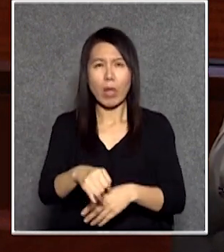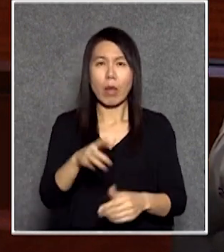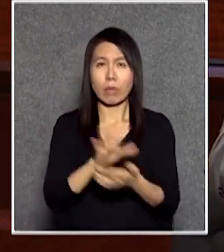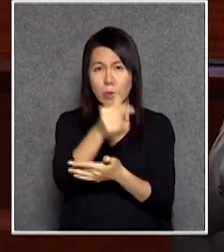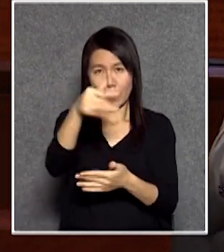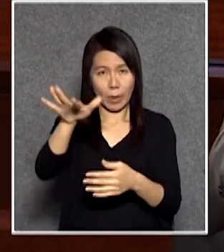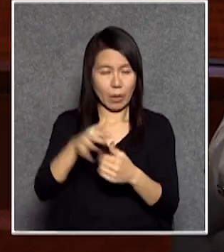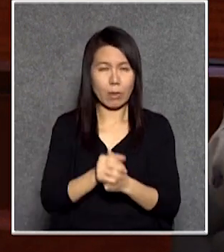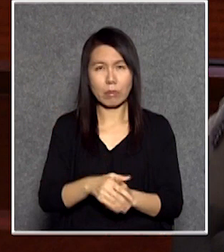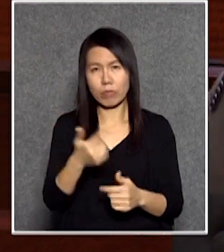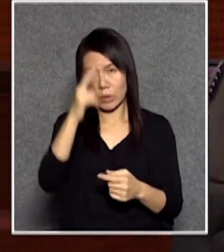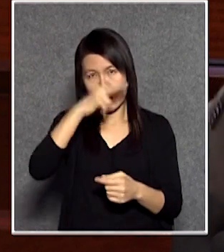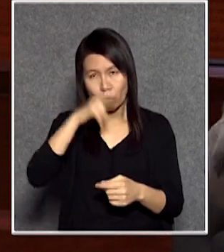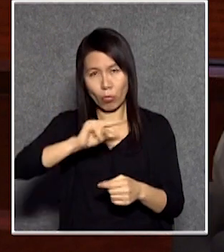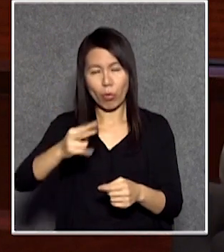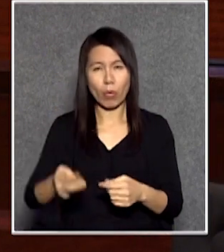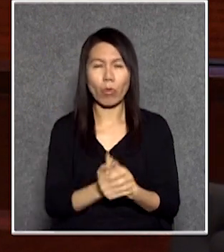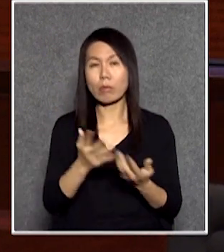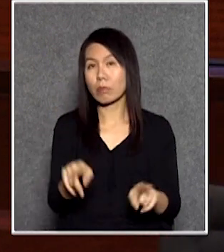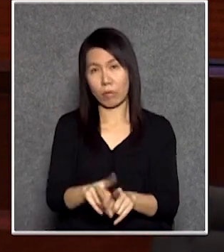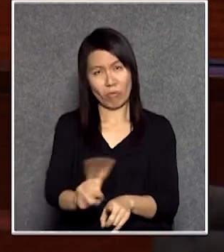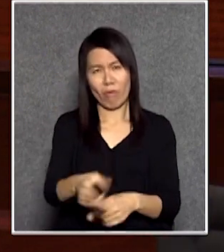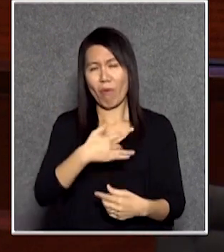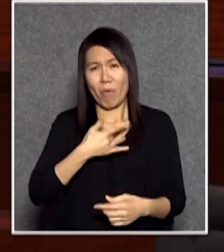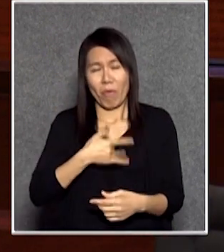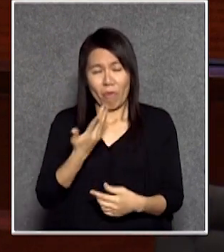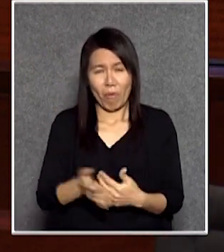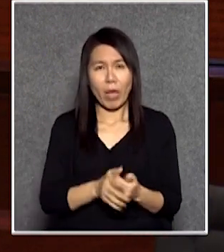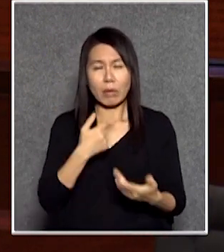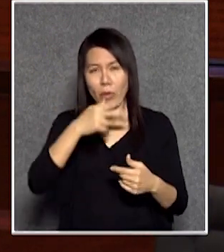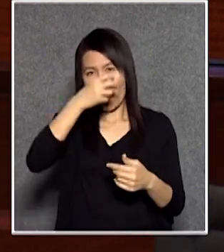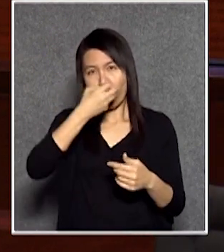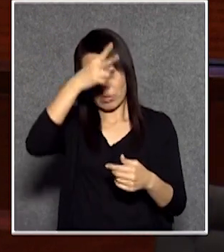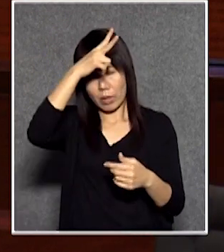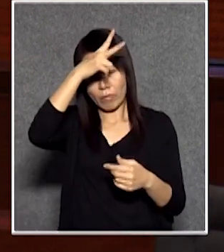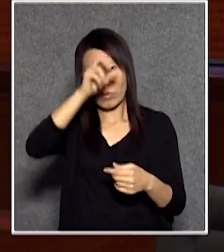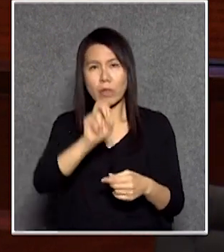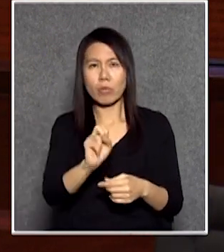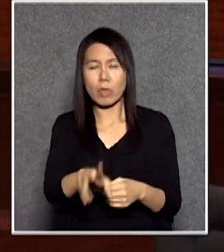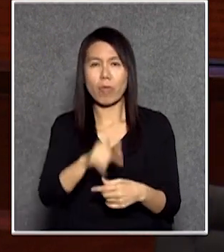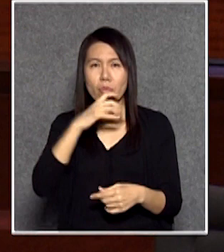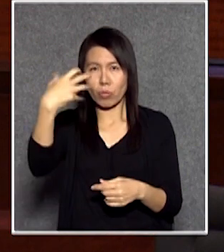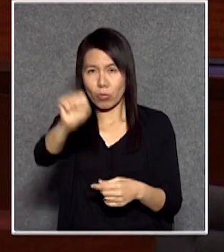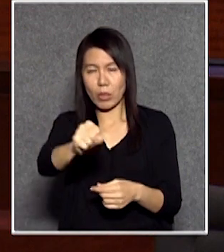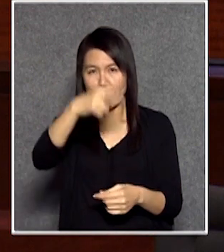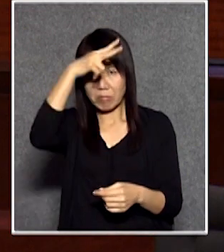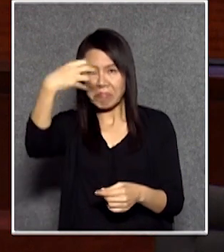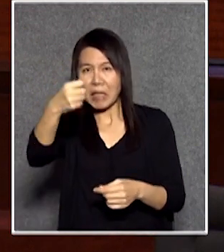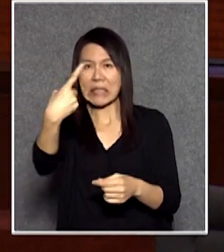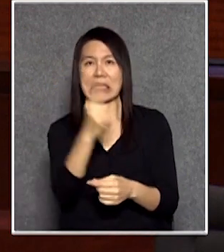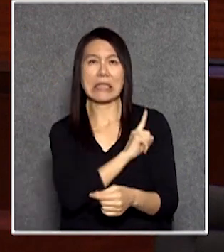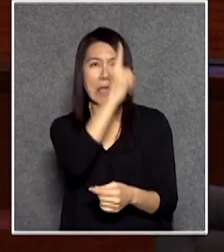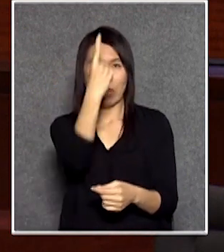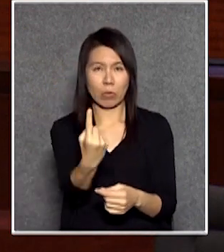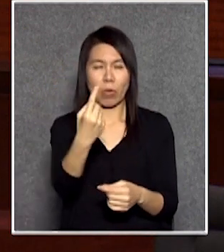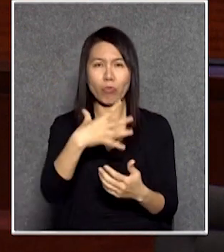問責制多番改動，但都是換湯不換藥，特區政府仍然是集權於行政長官一人，身上的